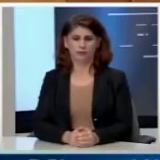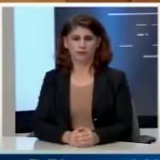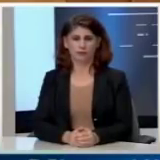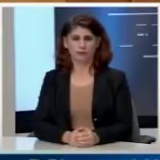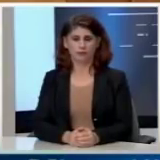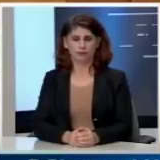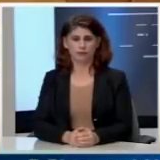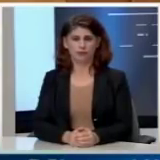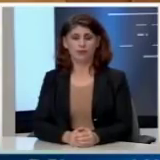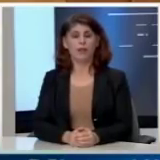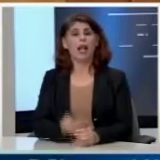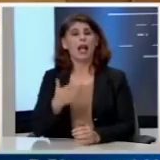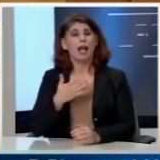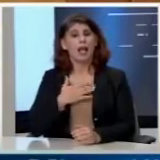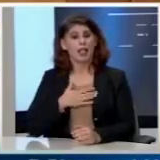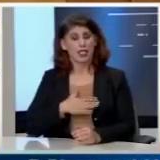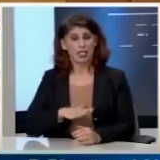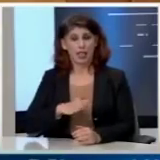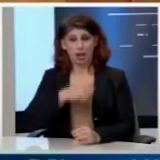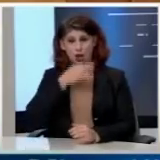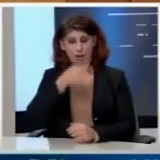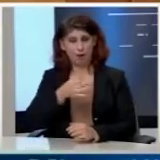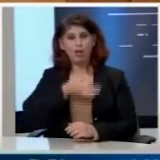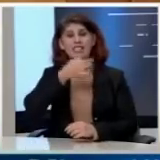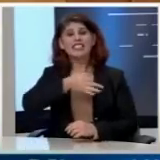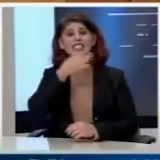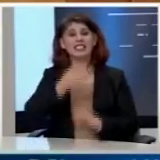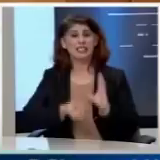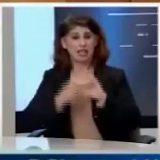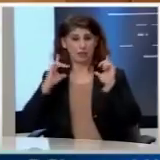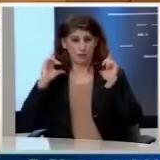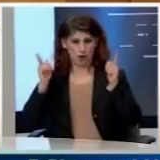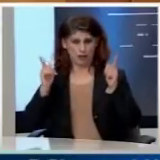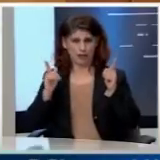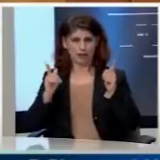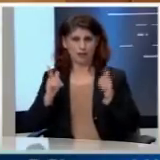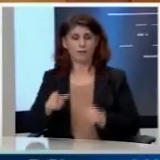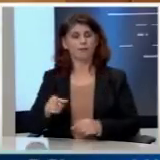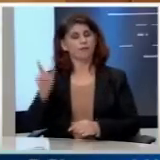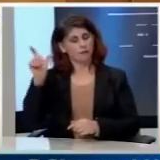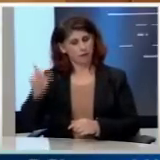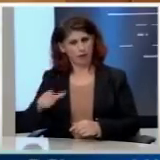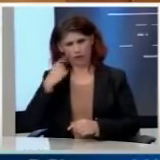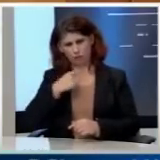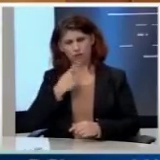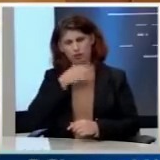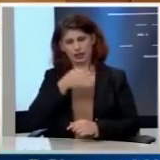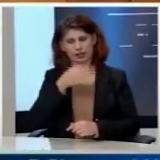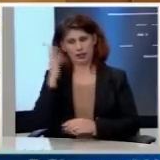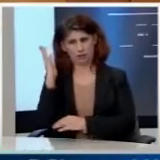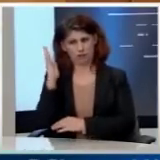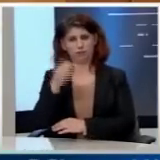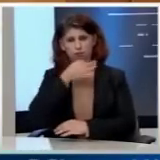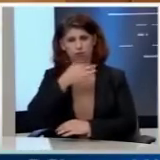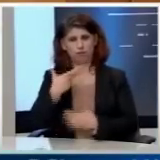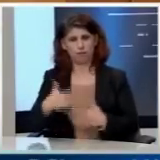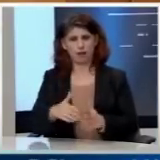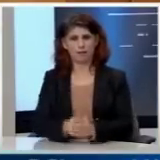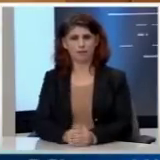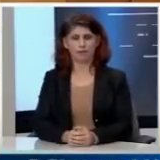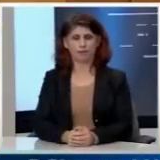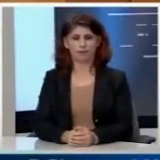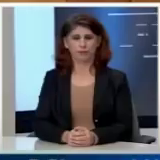Θα ήθελα να πω για τον εισηγητή την εισήγηση της Νέας Δημοκρατίας και τον εισηγητή της, μιας και εκφράζει την...